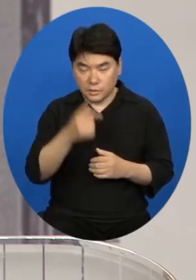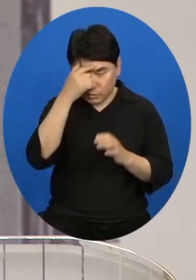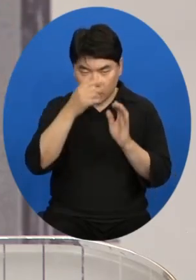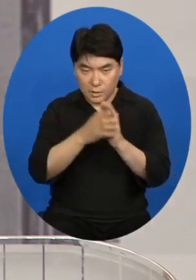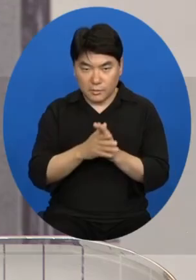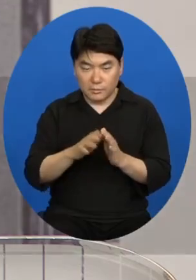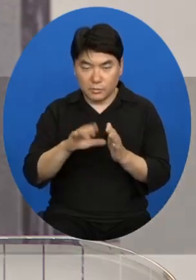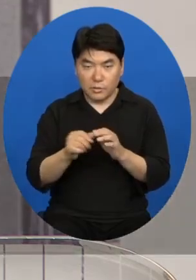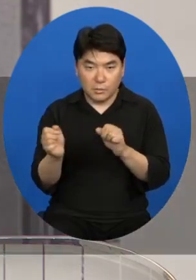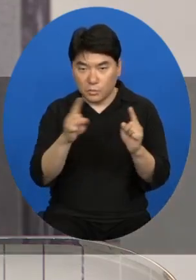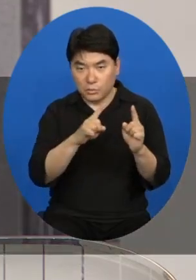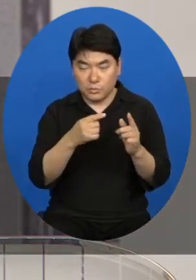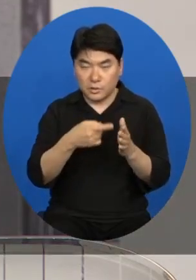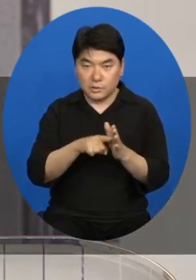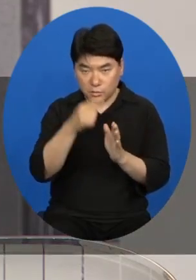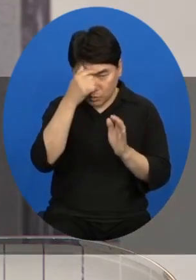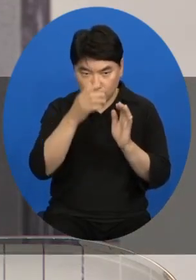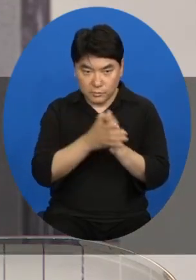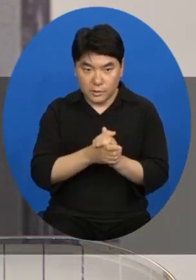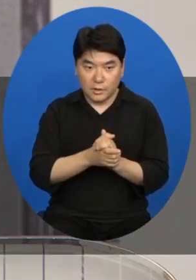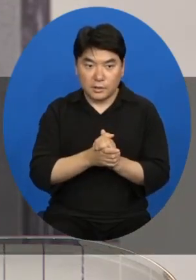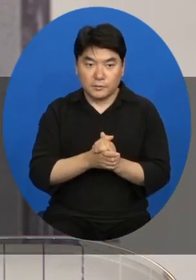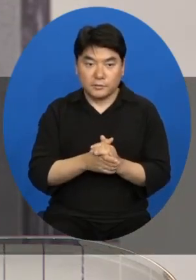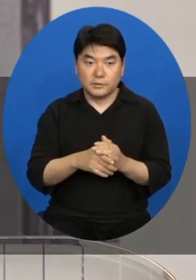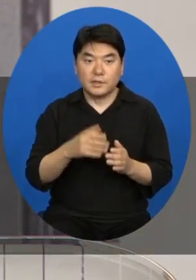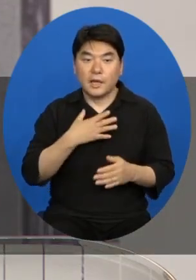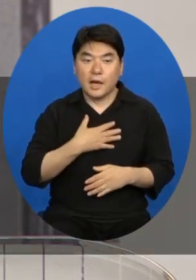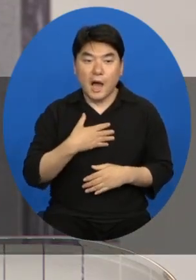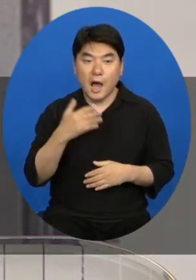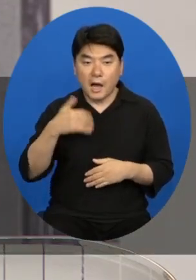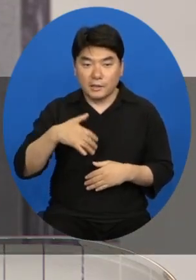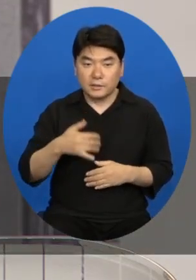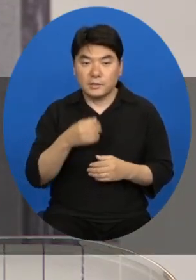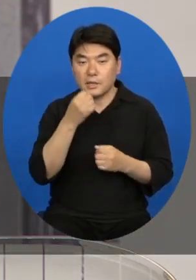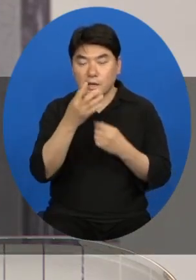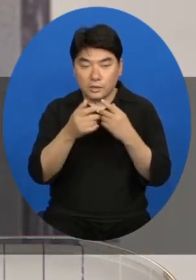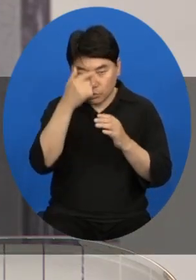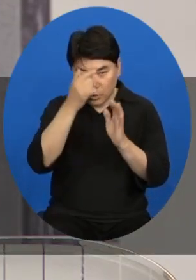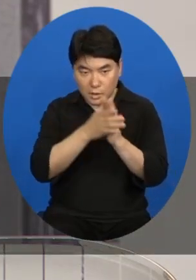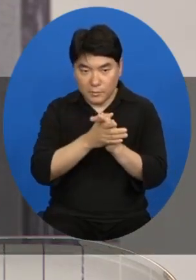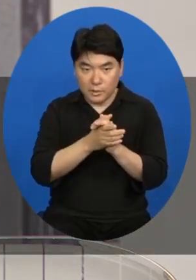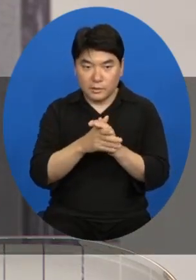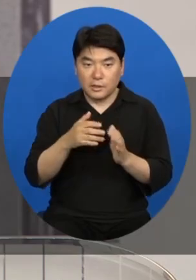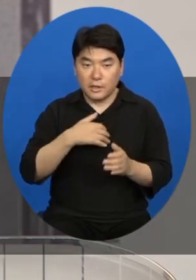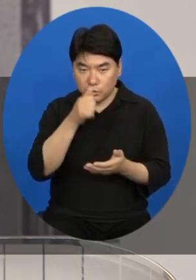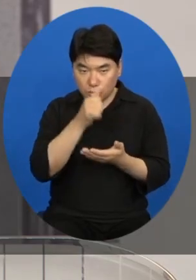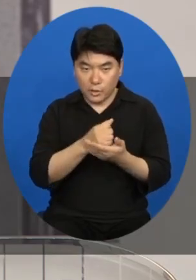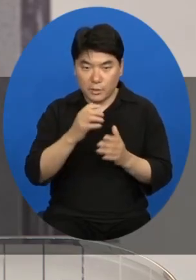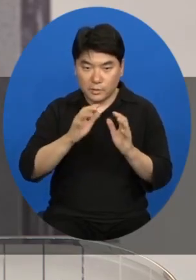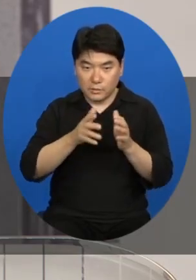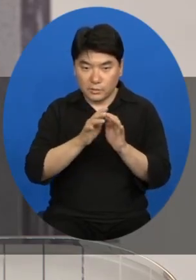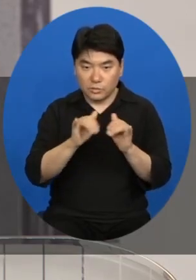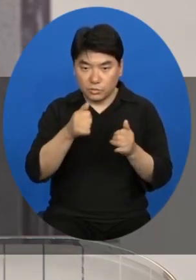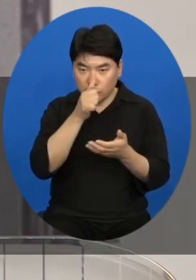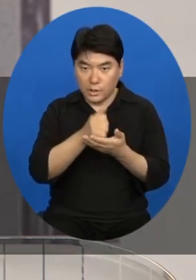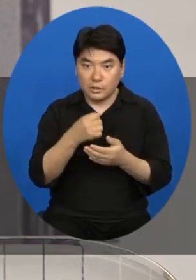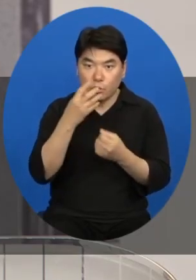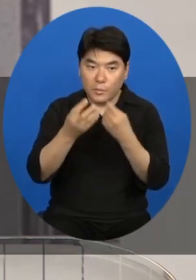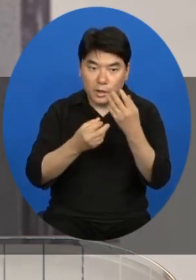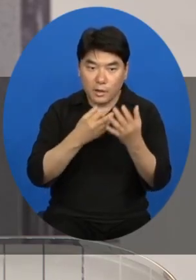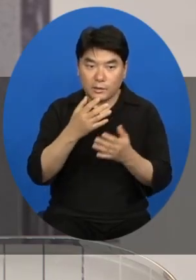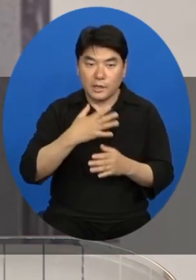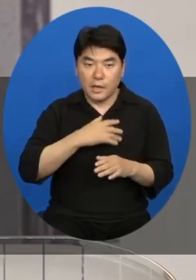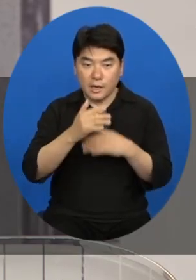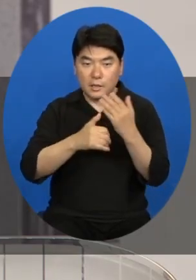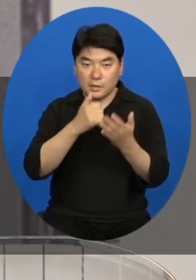20절 말씀에 오늘 그의 기도가 이렇게 나옵니다. 내가 아직 아뢰어 기도하면서 나의 죄와 이 백성 이스라엘의 죄를 자백하고